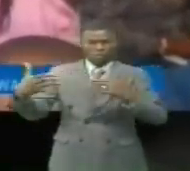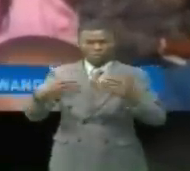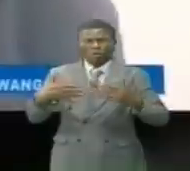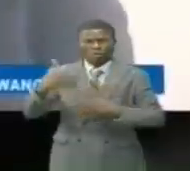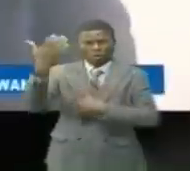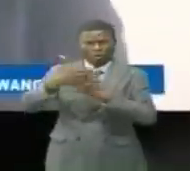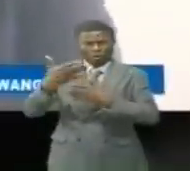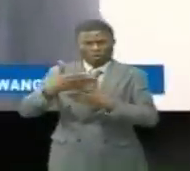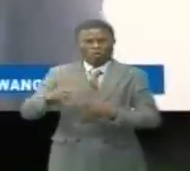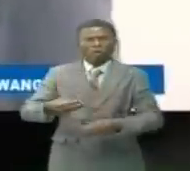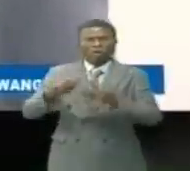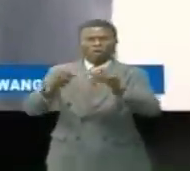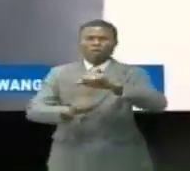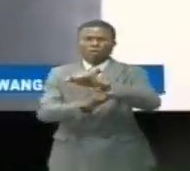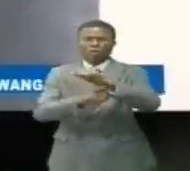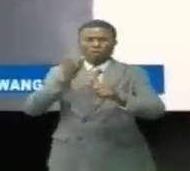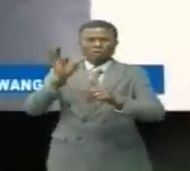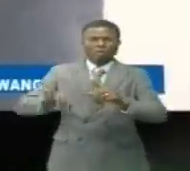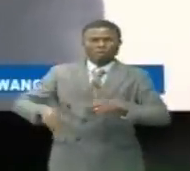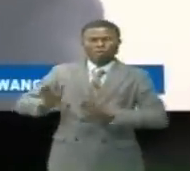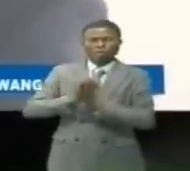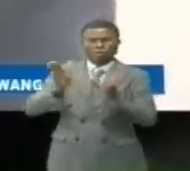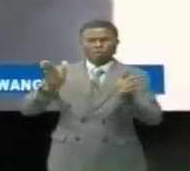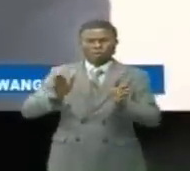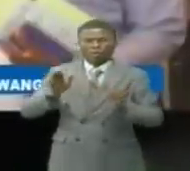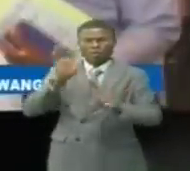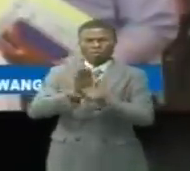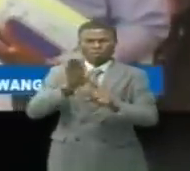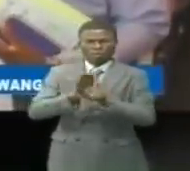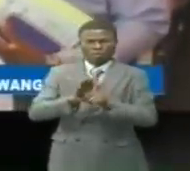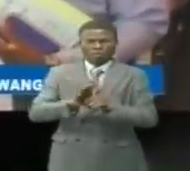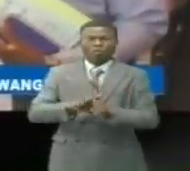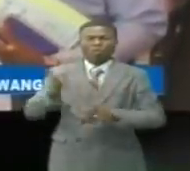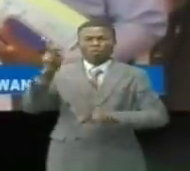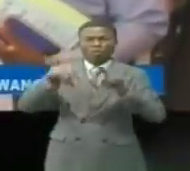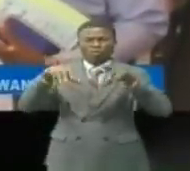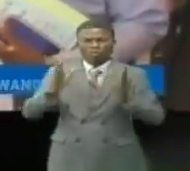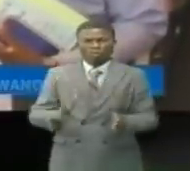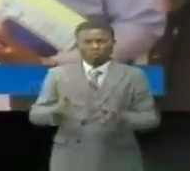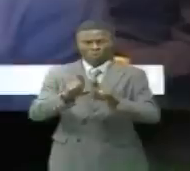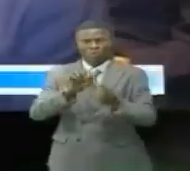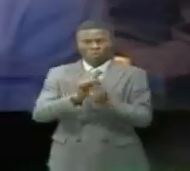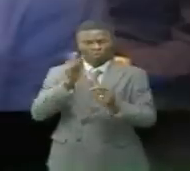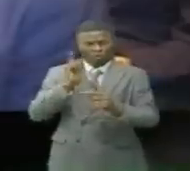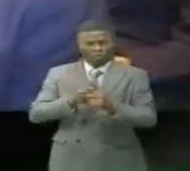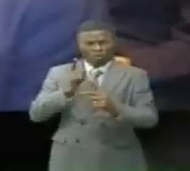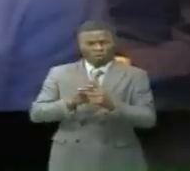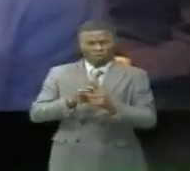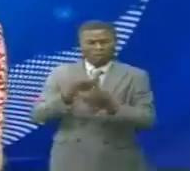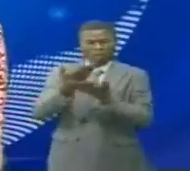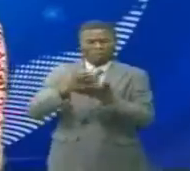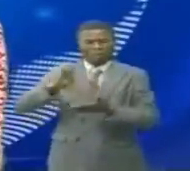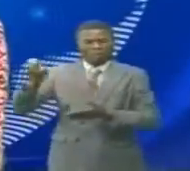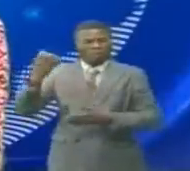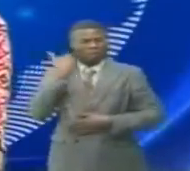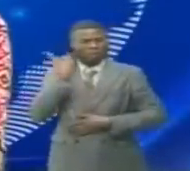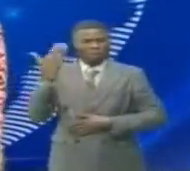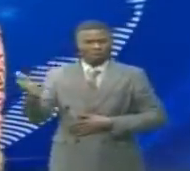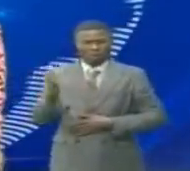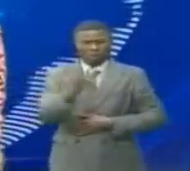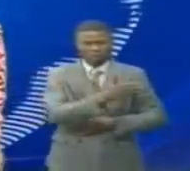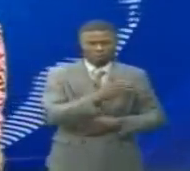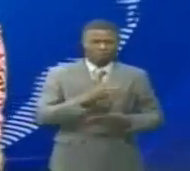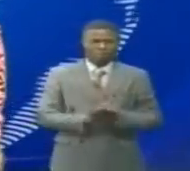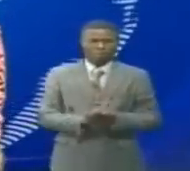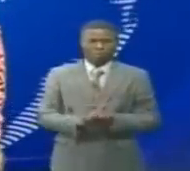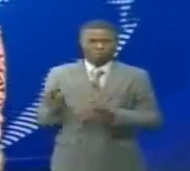et privilégier l'intérêt supérieur d'un grand nombre de compatriotes en situation difficile et des malades. Passons à